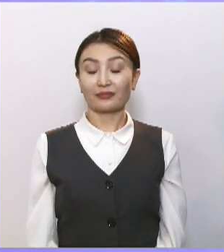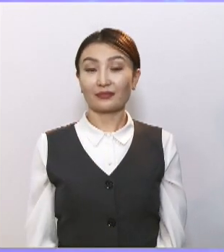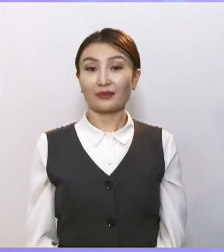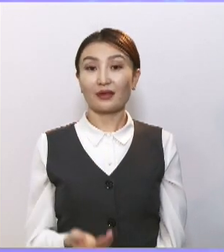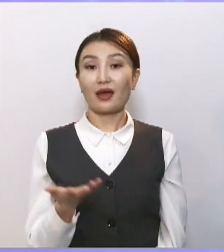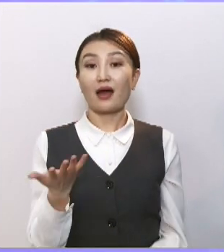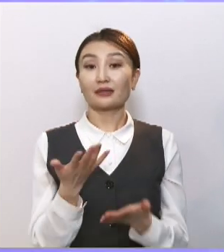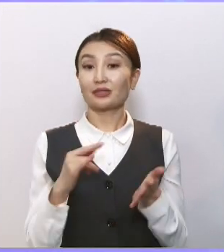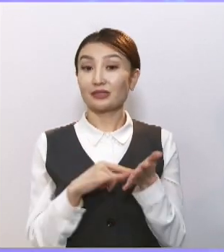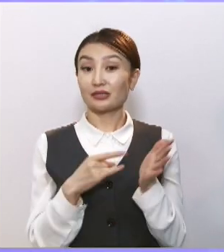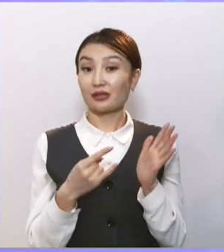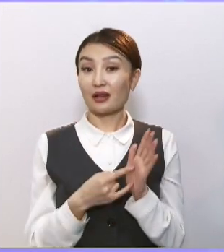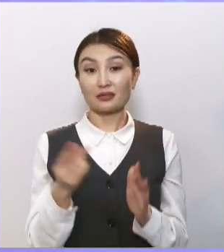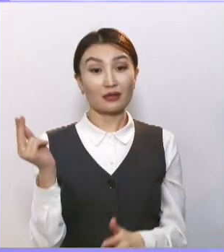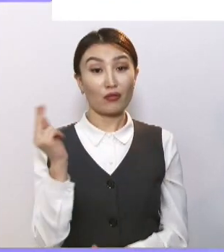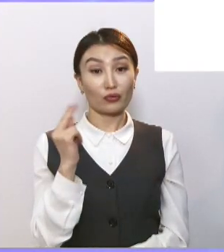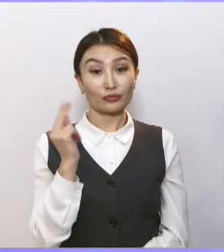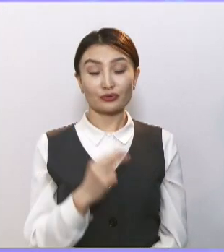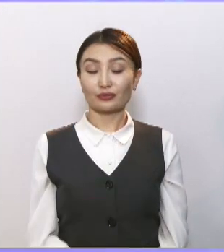Канчанчы класста окуйсуң?